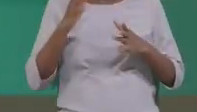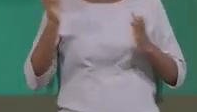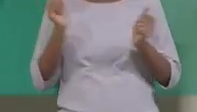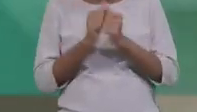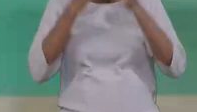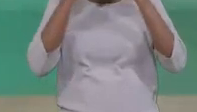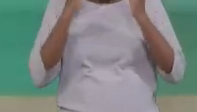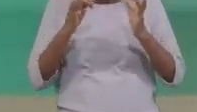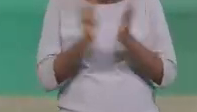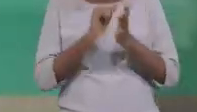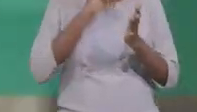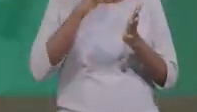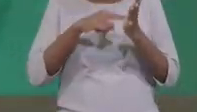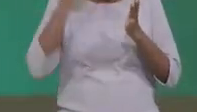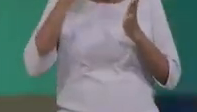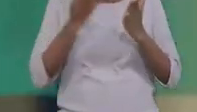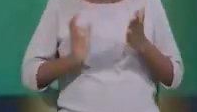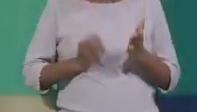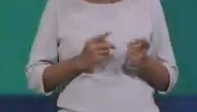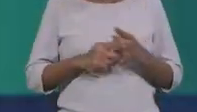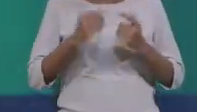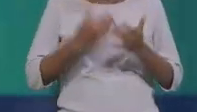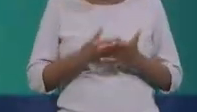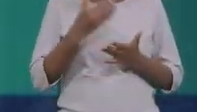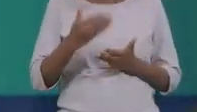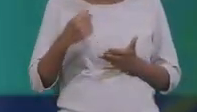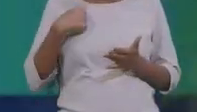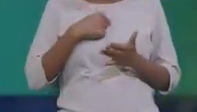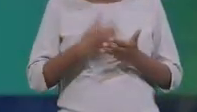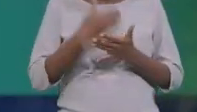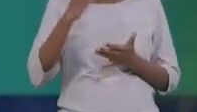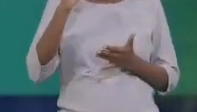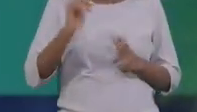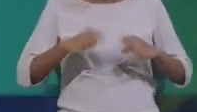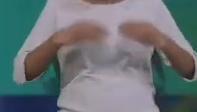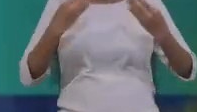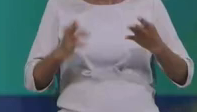avec détermination. C'est ce qu'il veut que nous acquérons. Il veut que nous ayons,